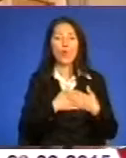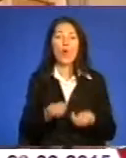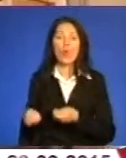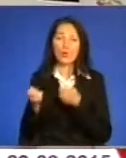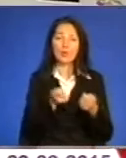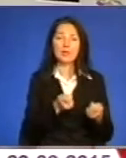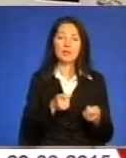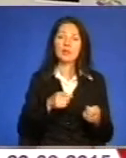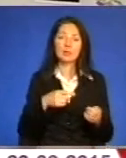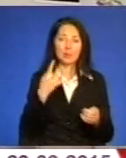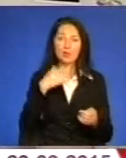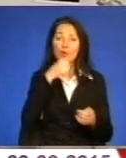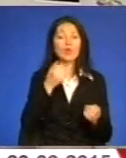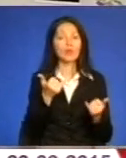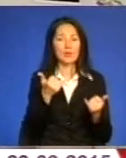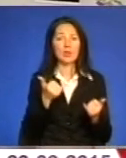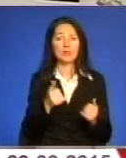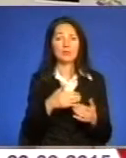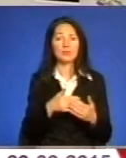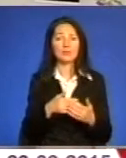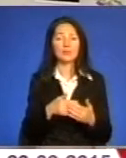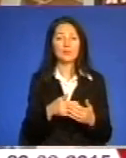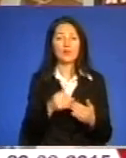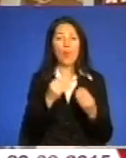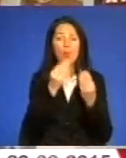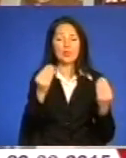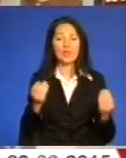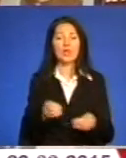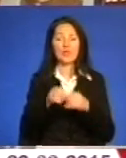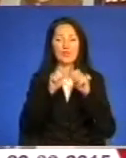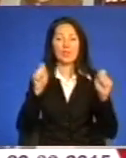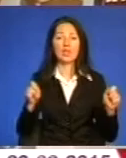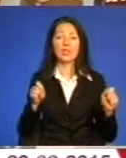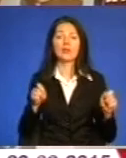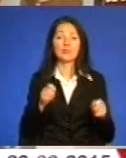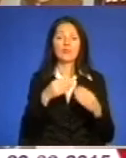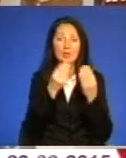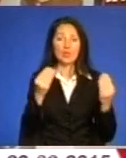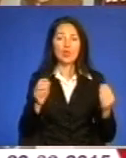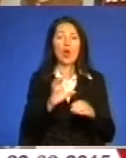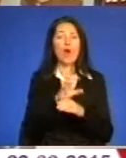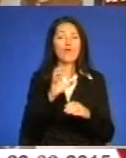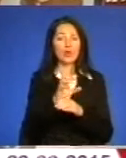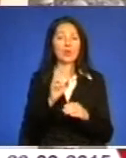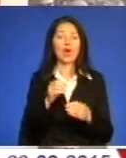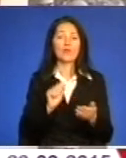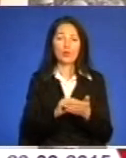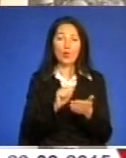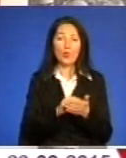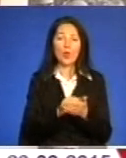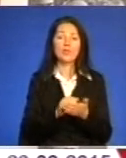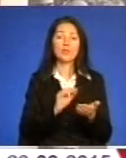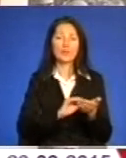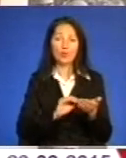досі. У краєзнавчому музеї відкрили експозицію світлин, документів, поетичних збірок і рукописів Василя